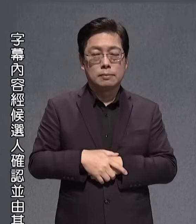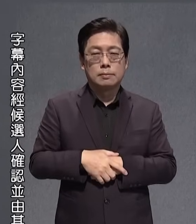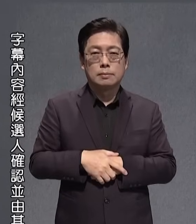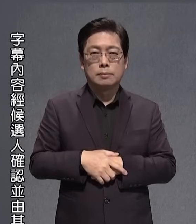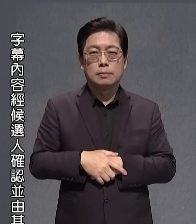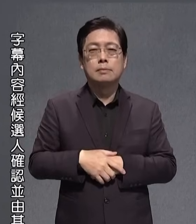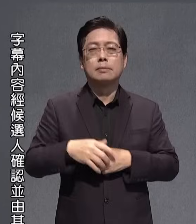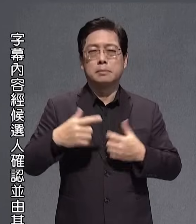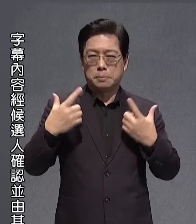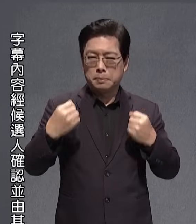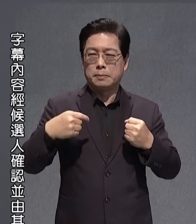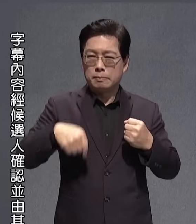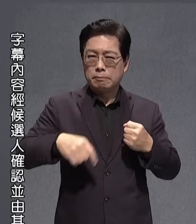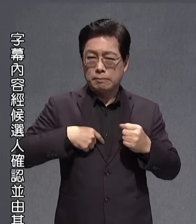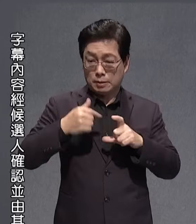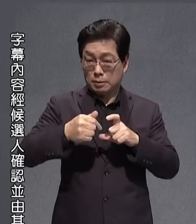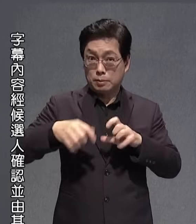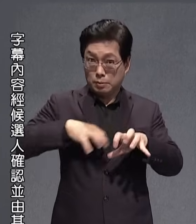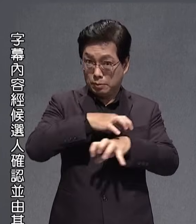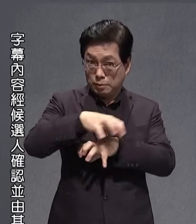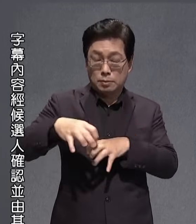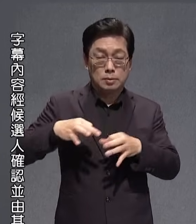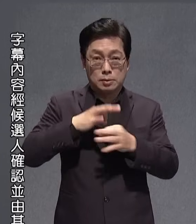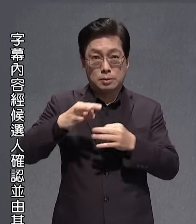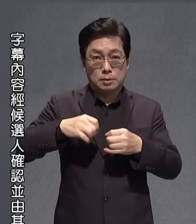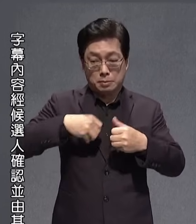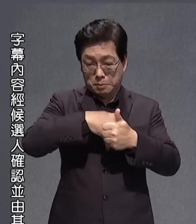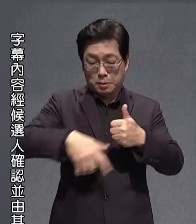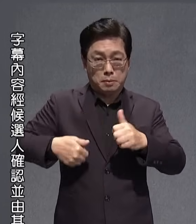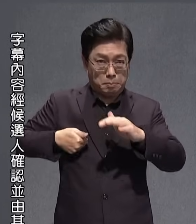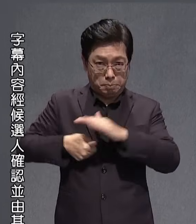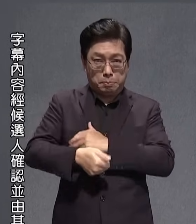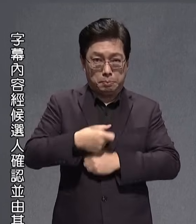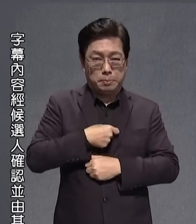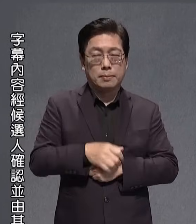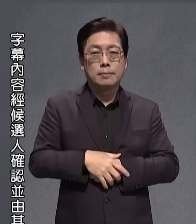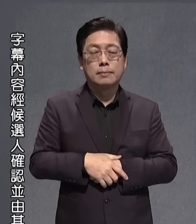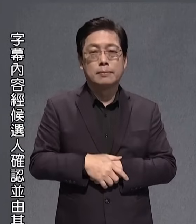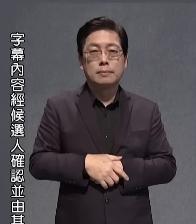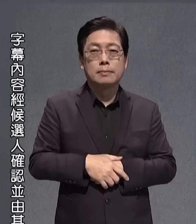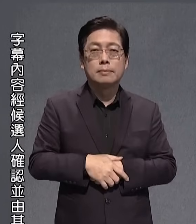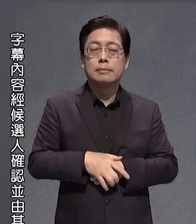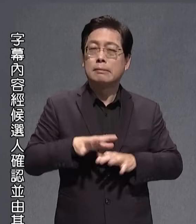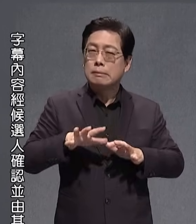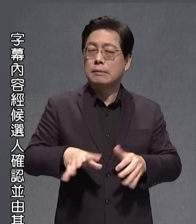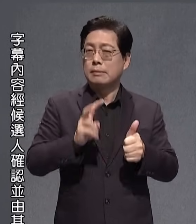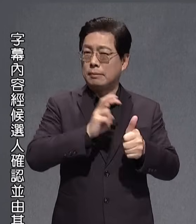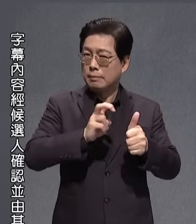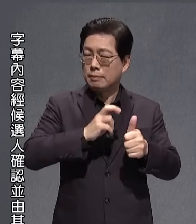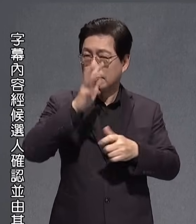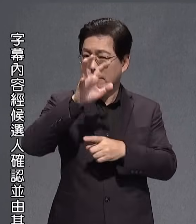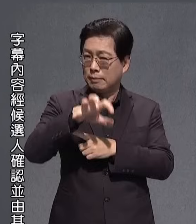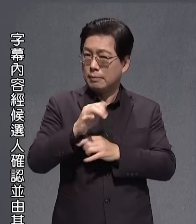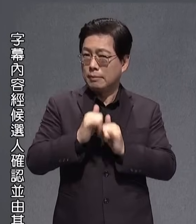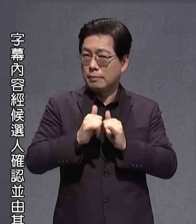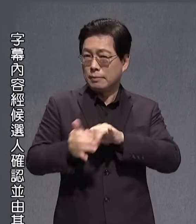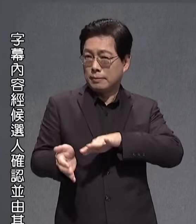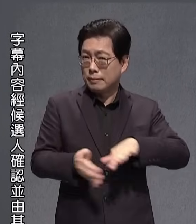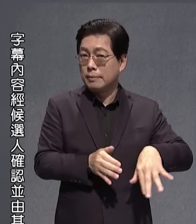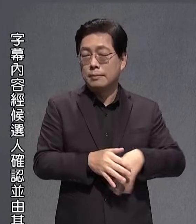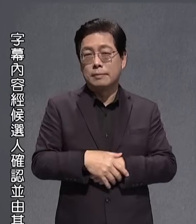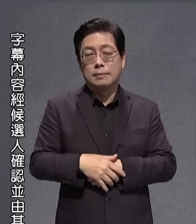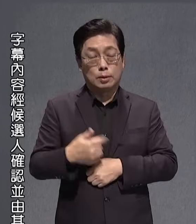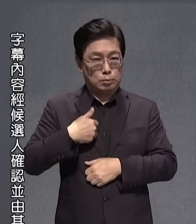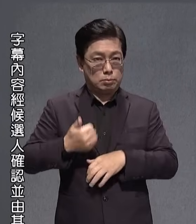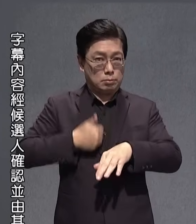该抵。区域经济贸易要跟加入，所以咱照顾农民一挂，我